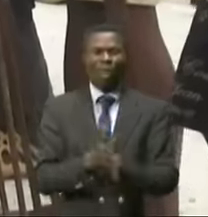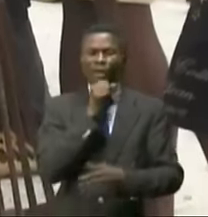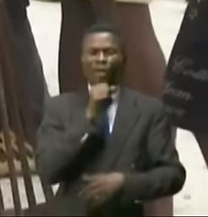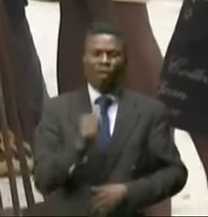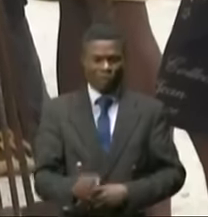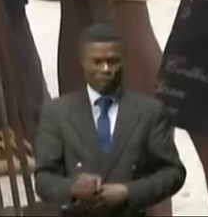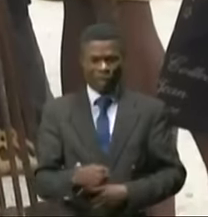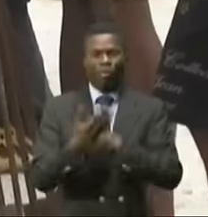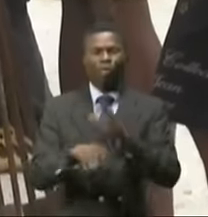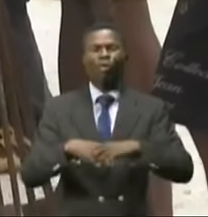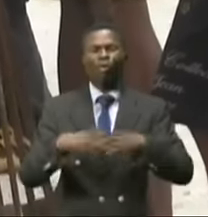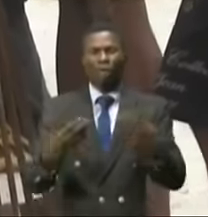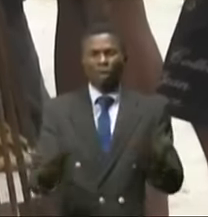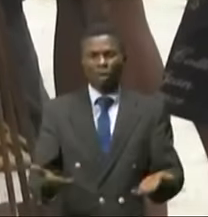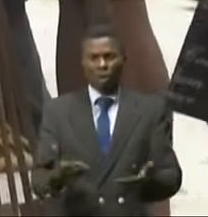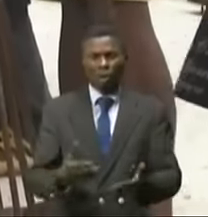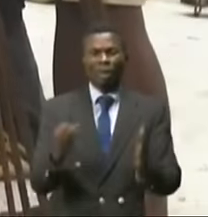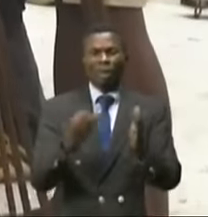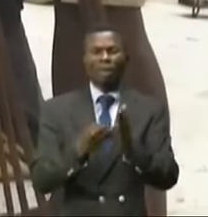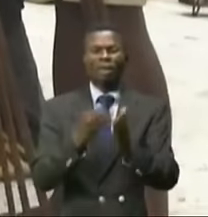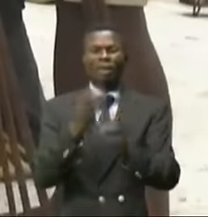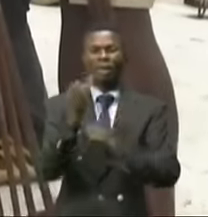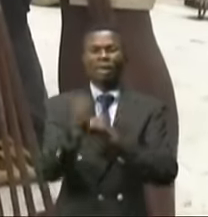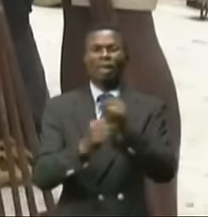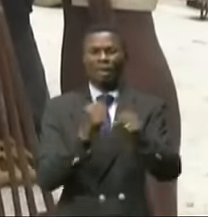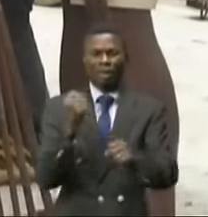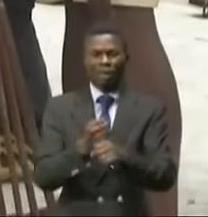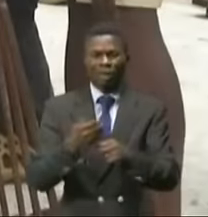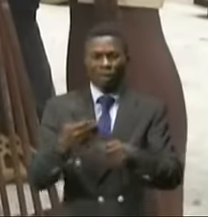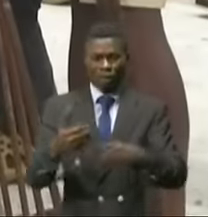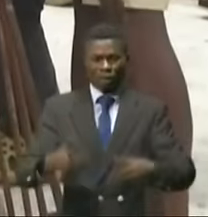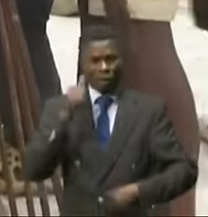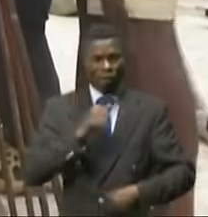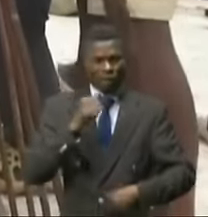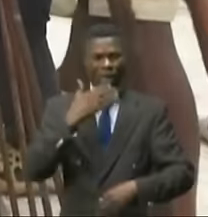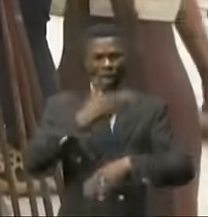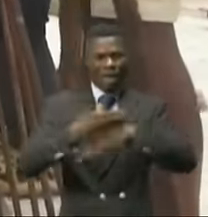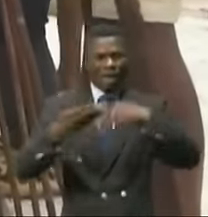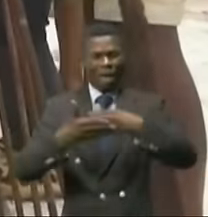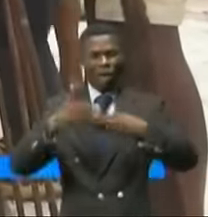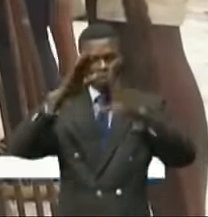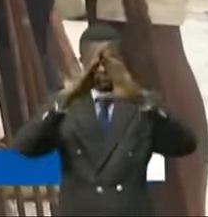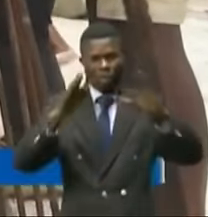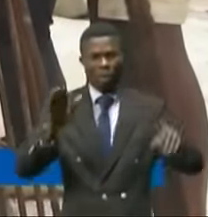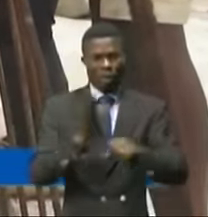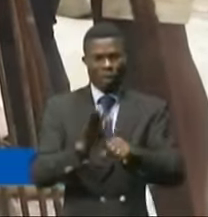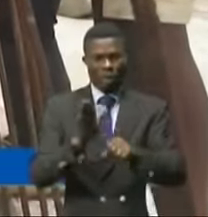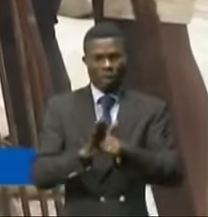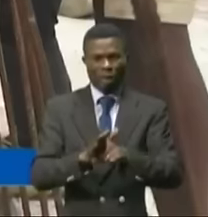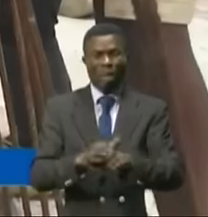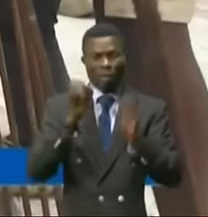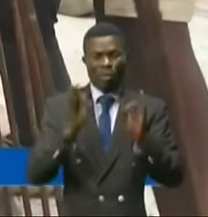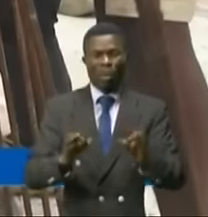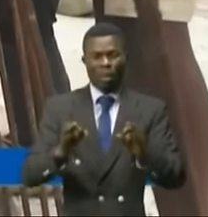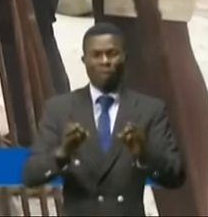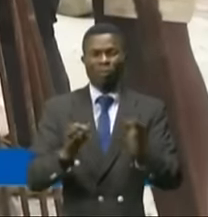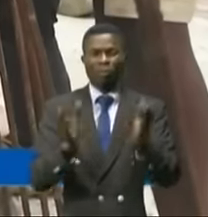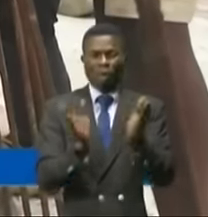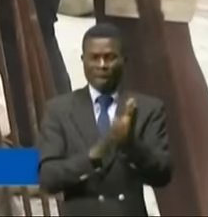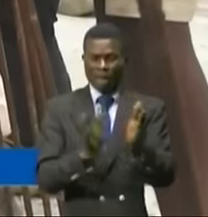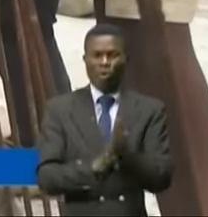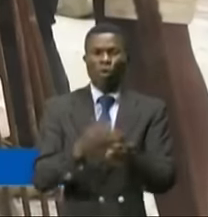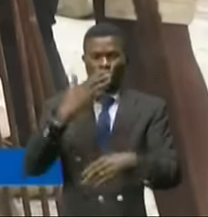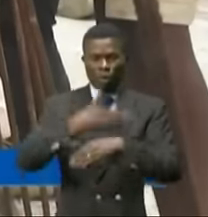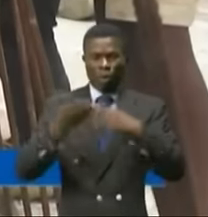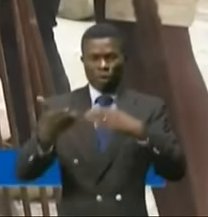7 ans derrière, cette jeune maître maçon a dans son actif plusieurs constructions, au nombre desquelles des infrastructures